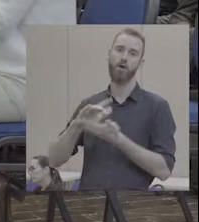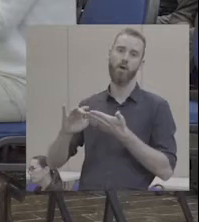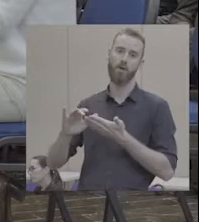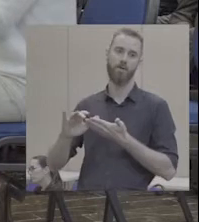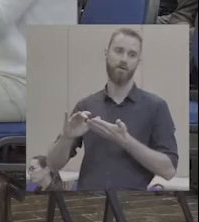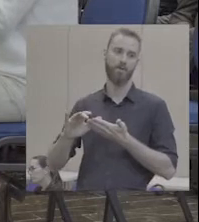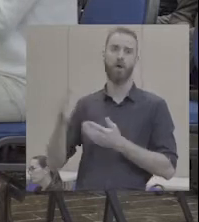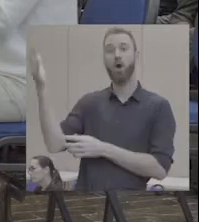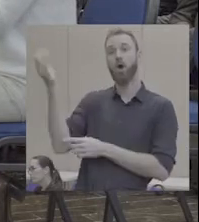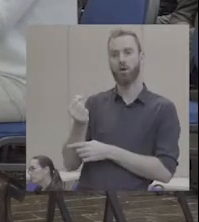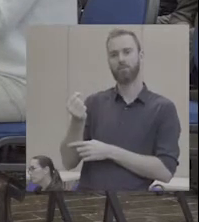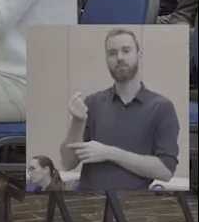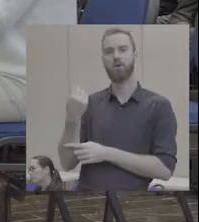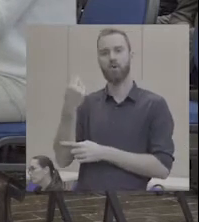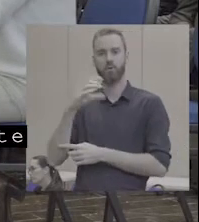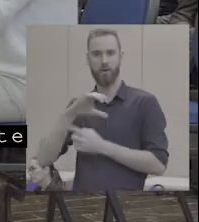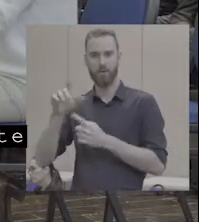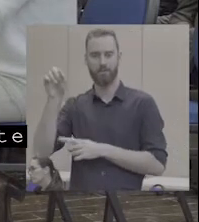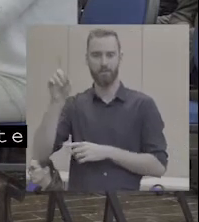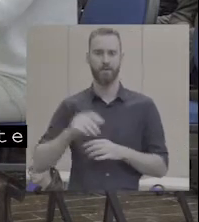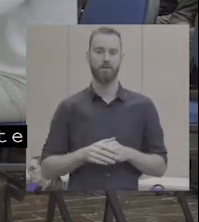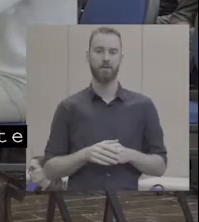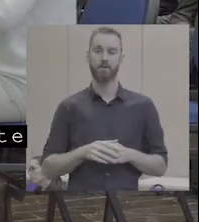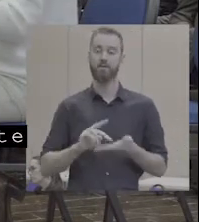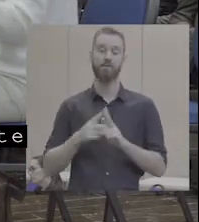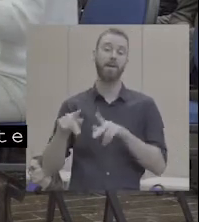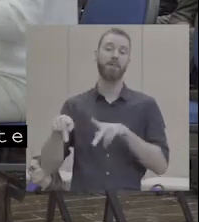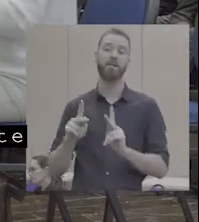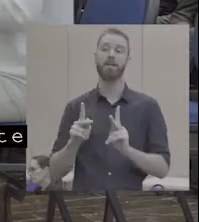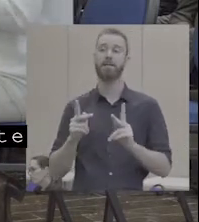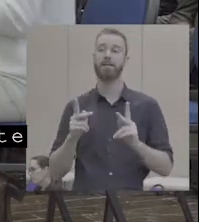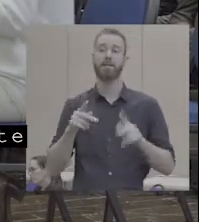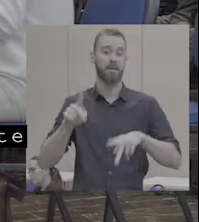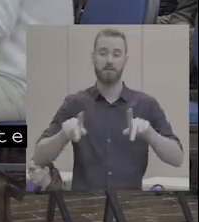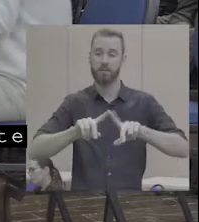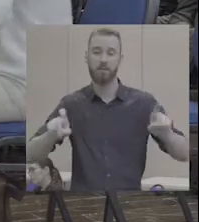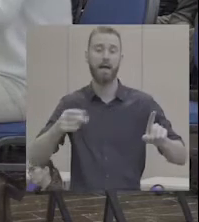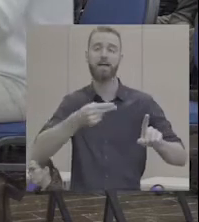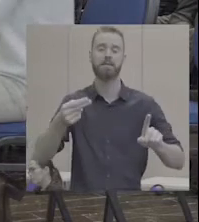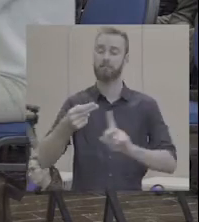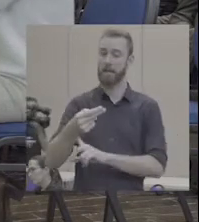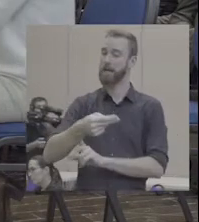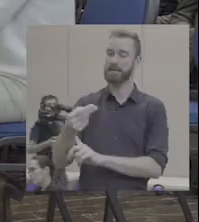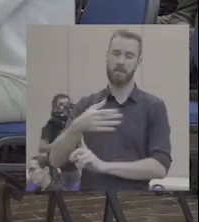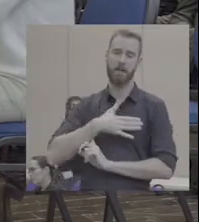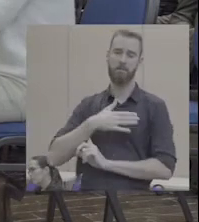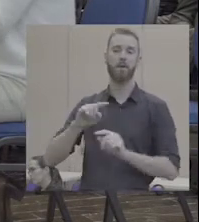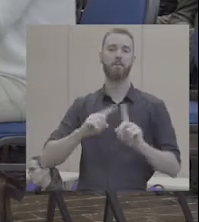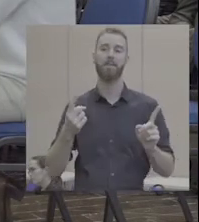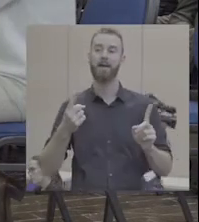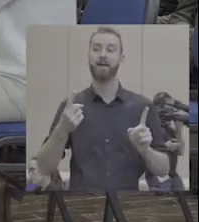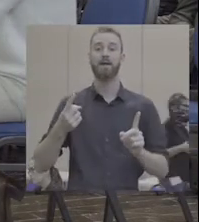les budgets pour l'accessibilité universelle, permettre des gens, peu importe, leur handicap. J'aime pas ça, mais c'est dire qu'il y